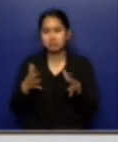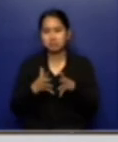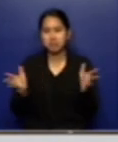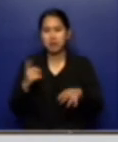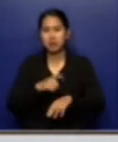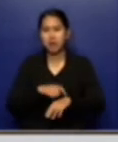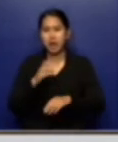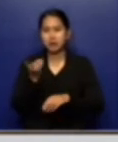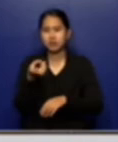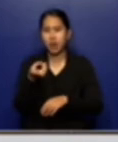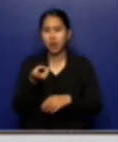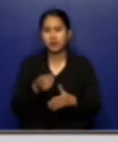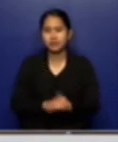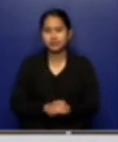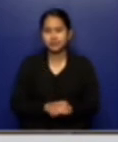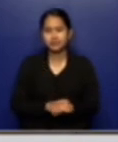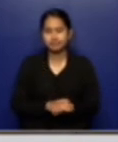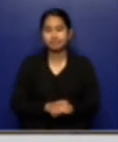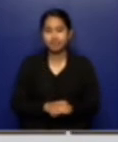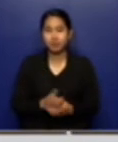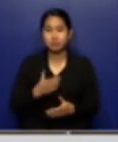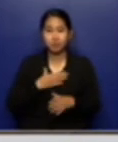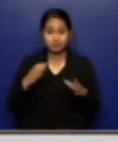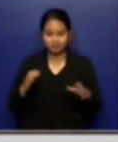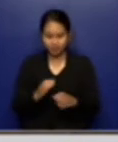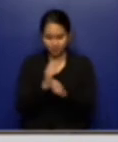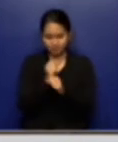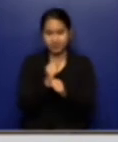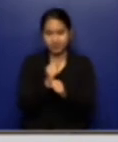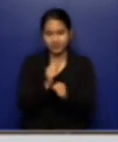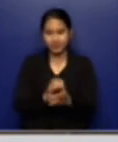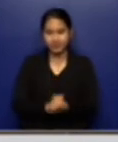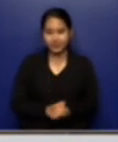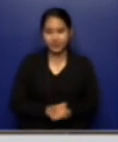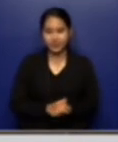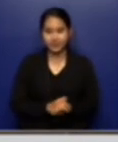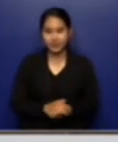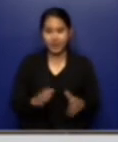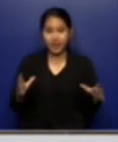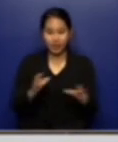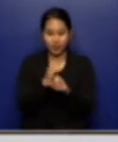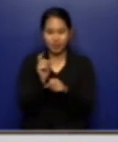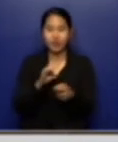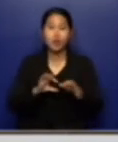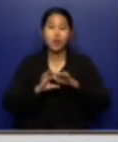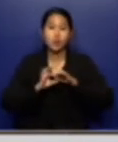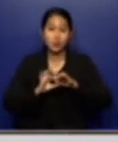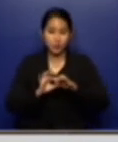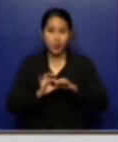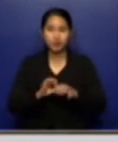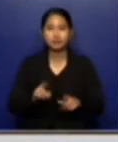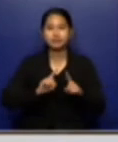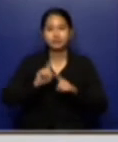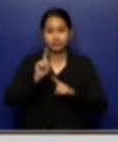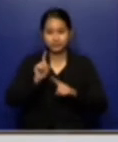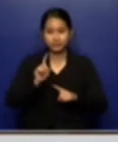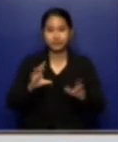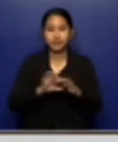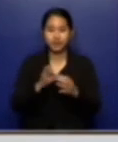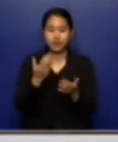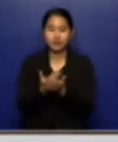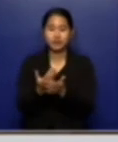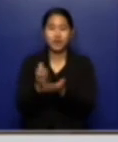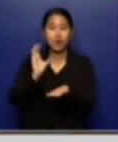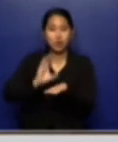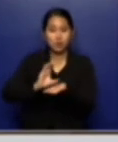าน้อยมากผมก็จะสรุปก็แล้วกันท่านประธานไอ้ที่เป็นห่วงเรื่องแรกนะครับสำนักงบประมาณเนี่ยเป็